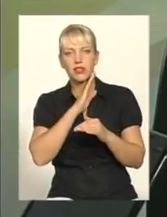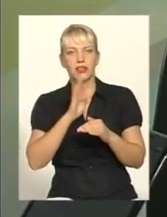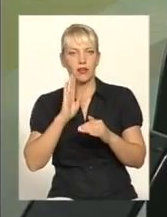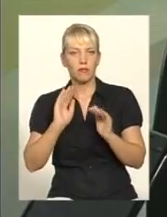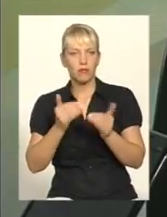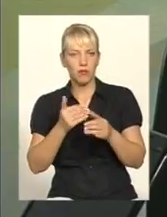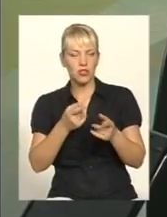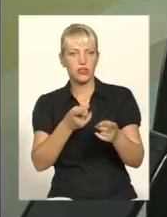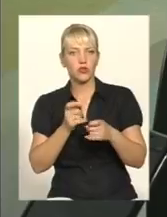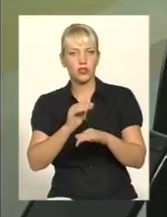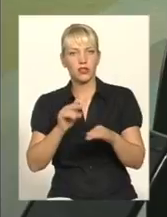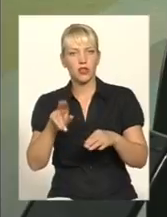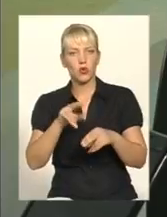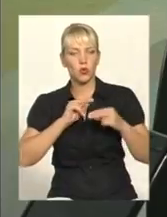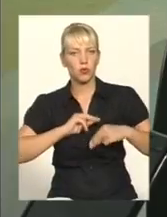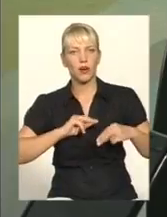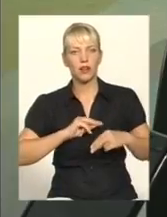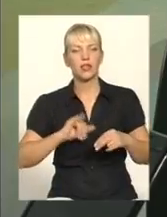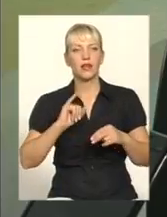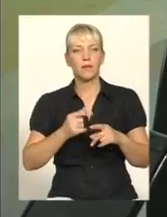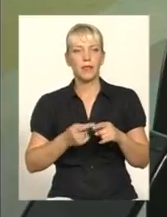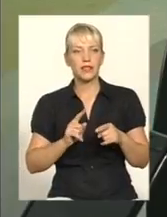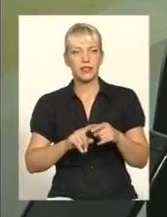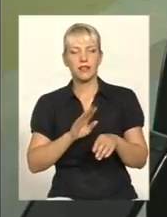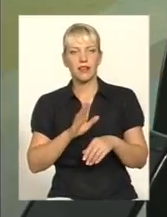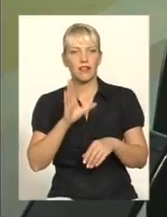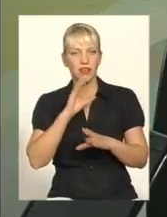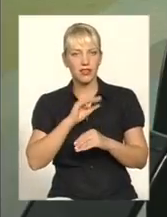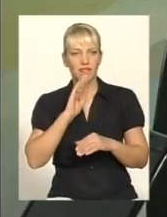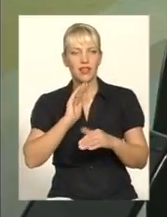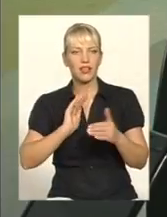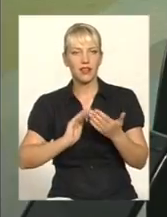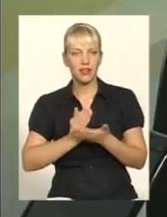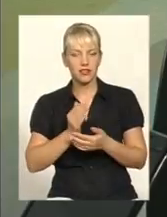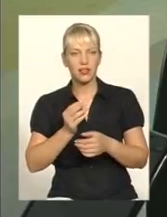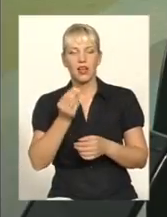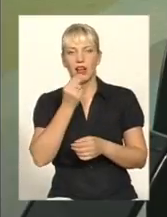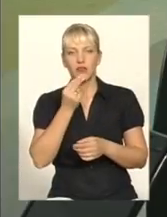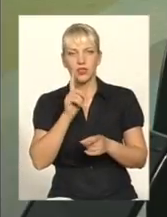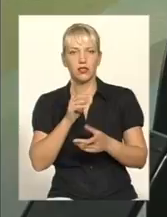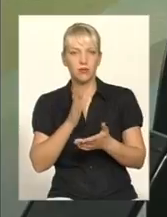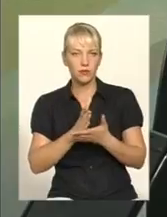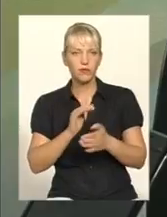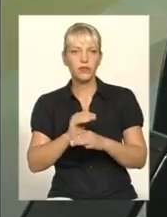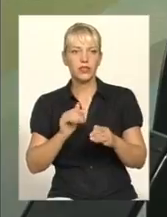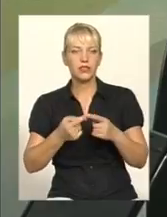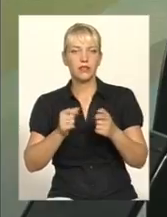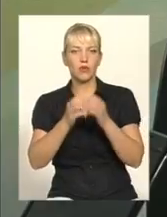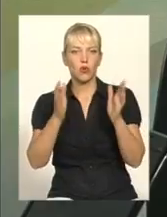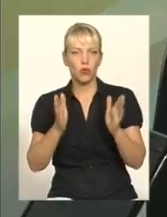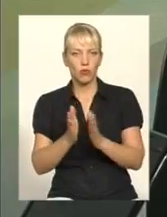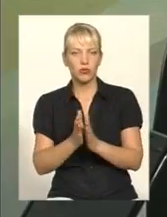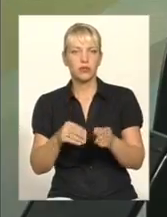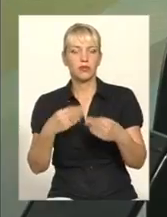що гріха таїти, і не зовсім ефективне і якісне харчування, яке мають діти. Все це в комплексі призводить до того, що ми